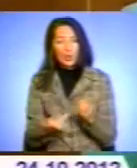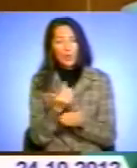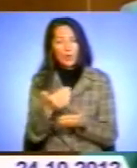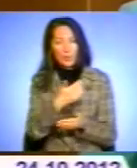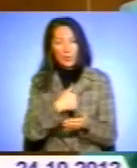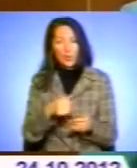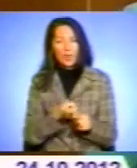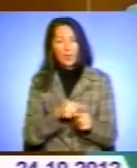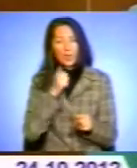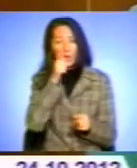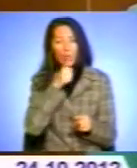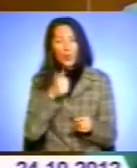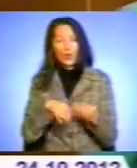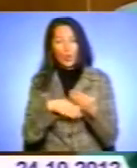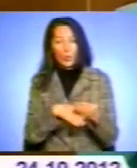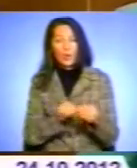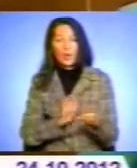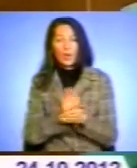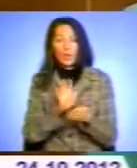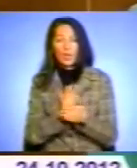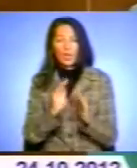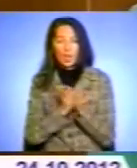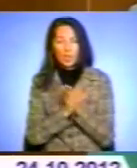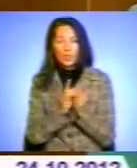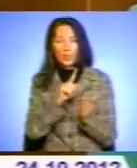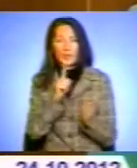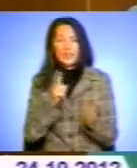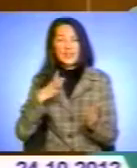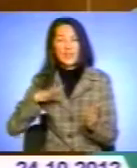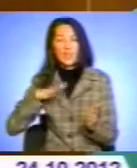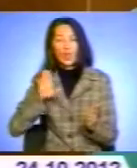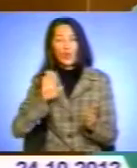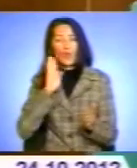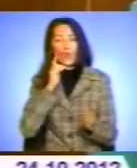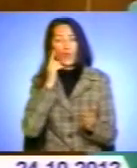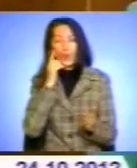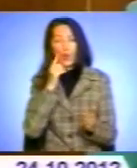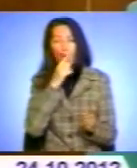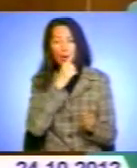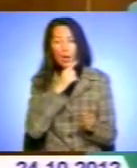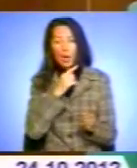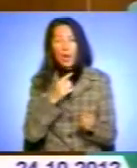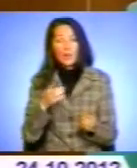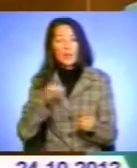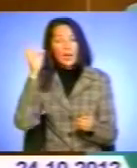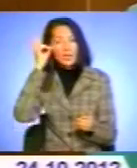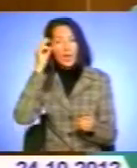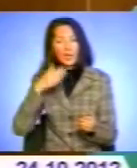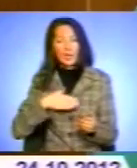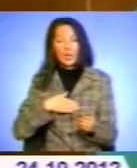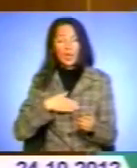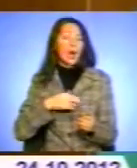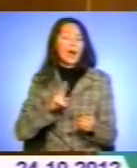книжці відображається з самого початку, як наших людей – матерів, дітей гнали в